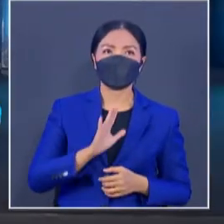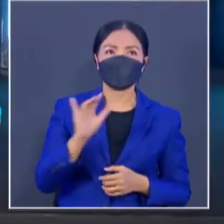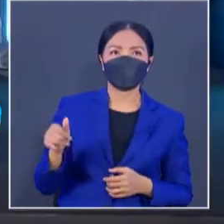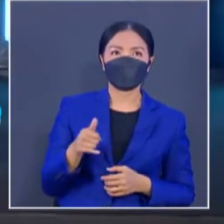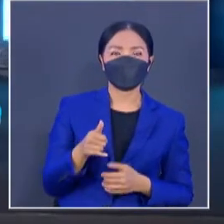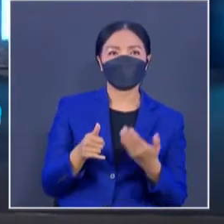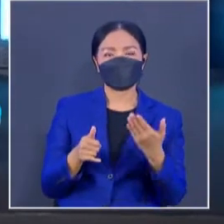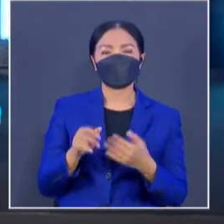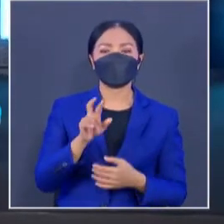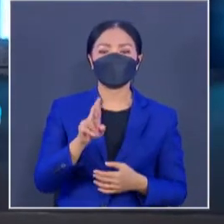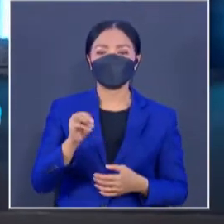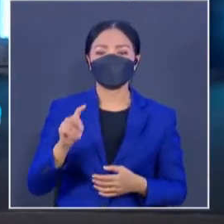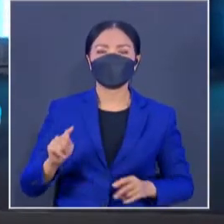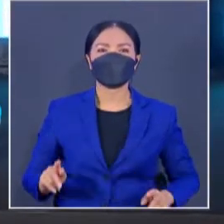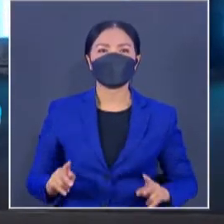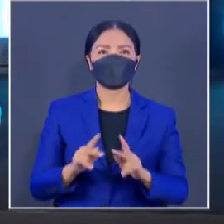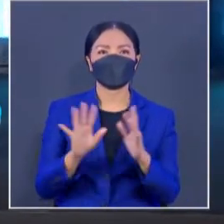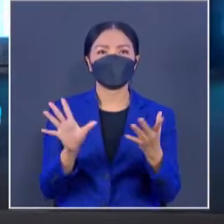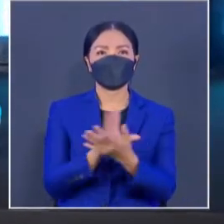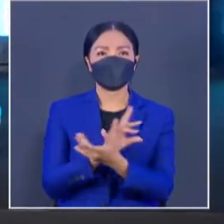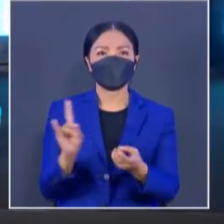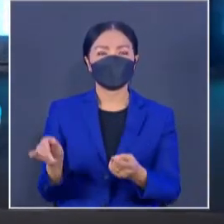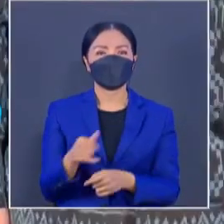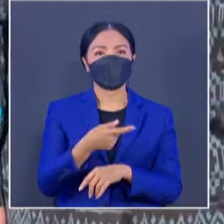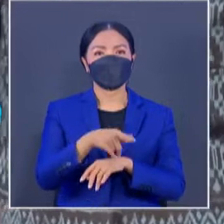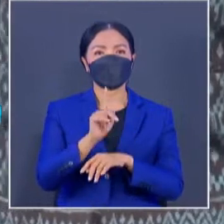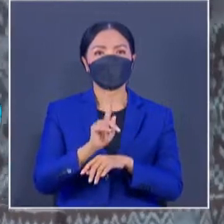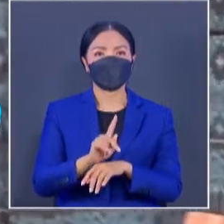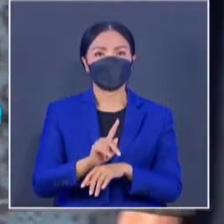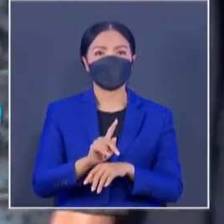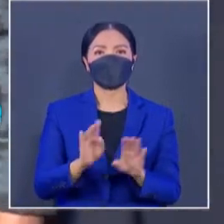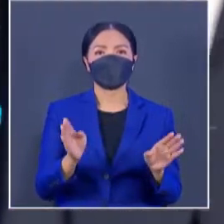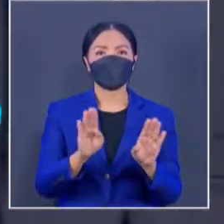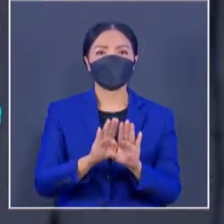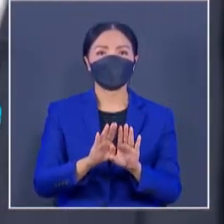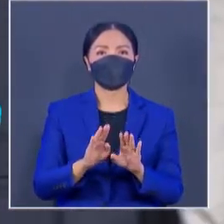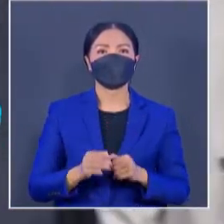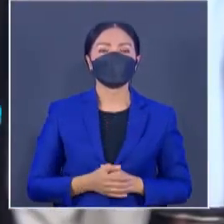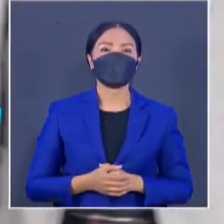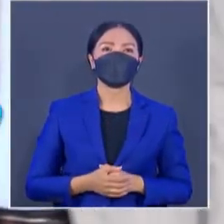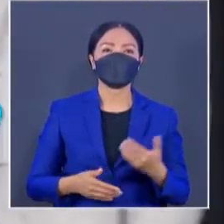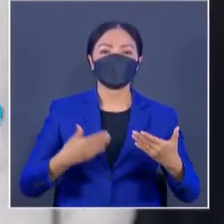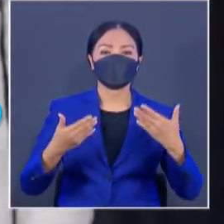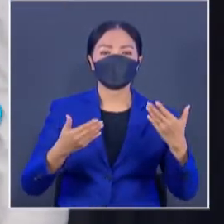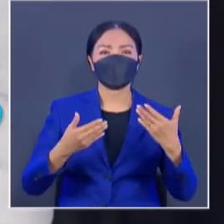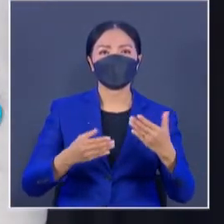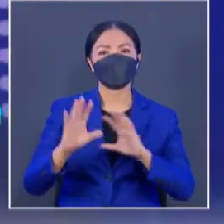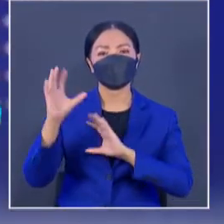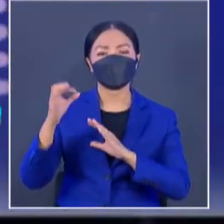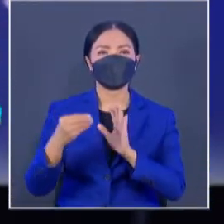ายอิทธิพลคุณปลื้มรัฐมนตรีว่าการกระทรวงวัฒนธรรมเป็นประธานในพิธีปิดเทศกาลภาพยนตร์อาเซียนแห่งกรุงเ